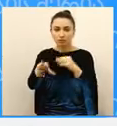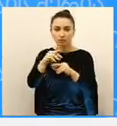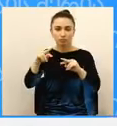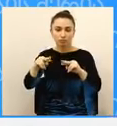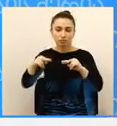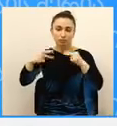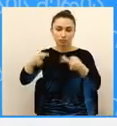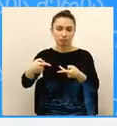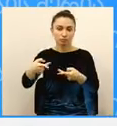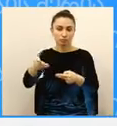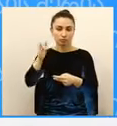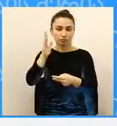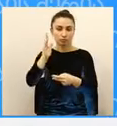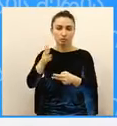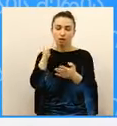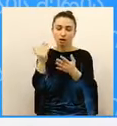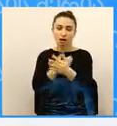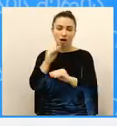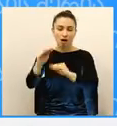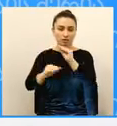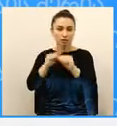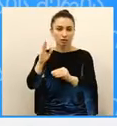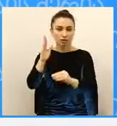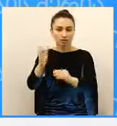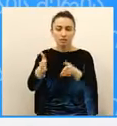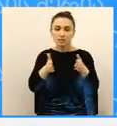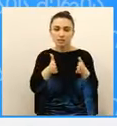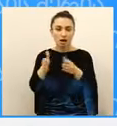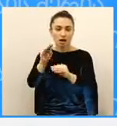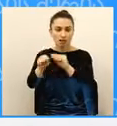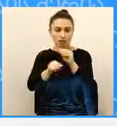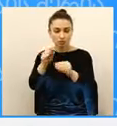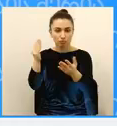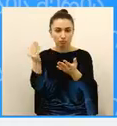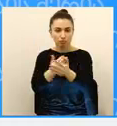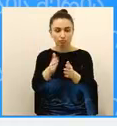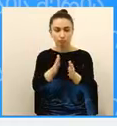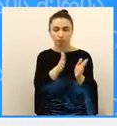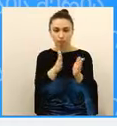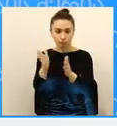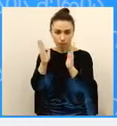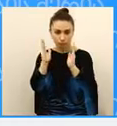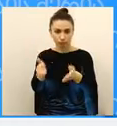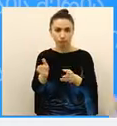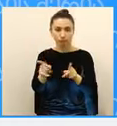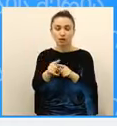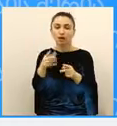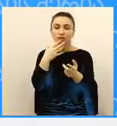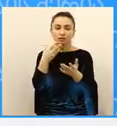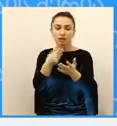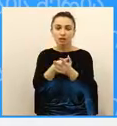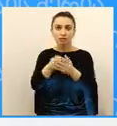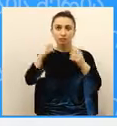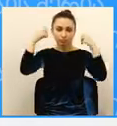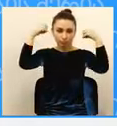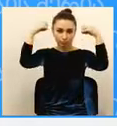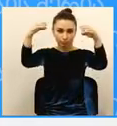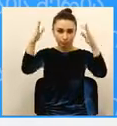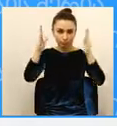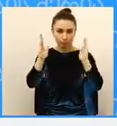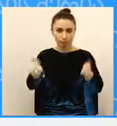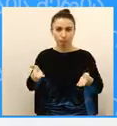შეცვლილი კომუნიკაციები, განახლებული იქნება საგზაო ინფრასტრუქტურა, იქნება მოწესრიგებული თავისი